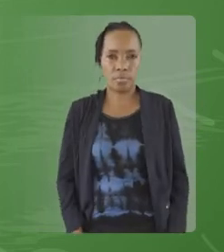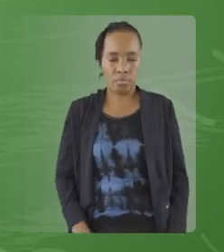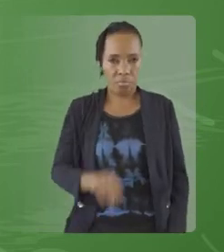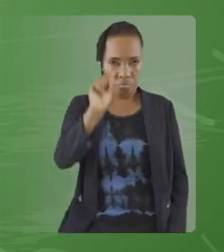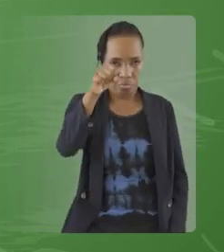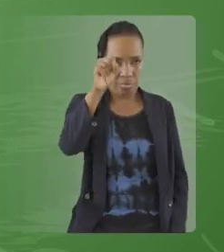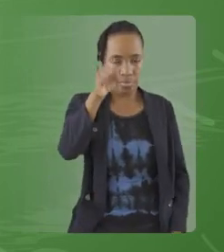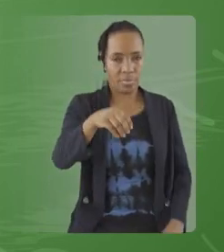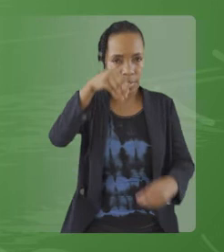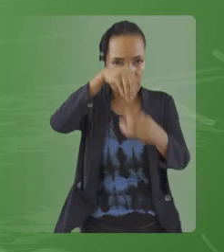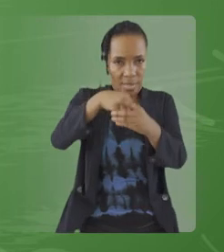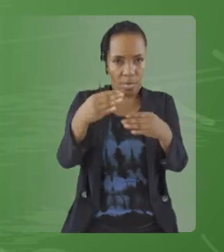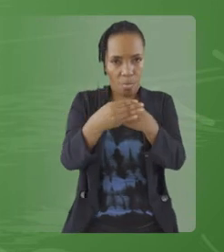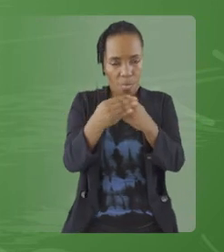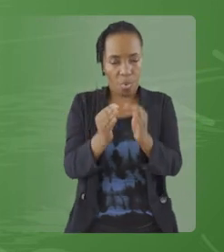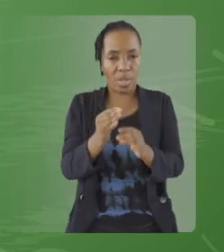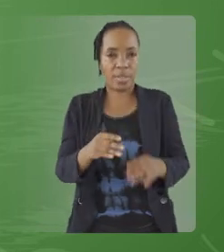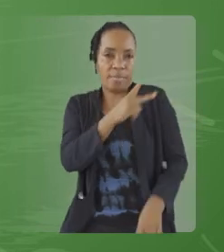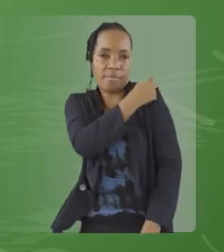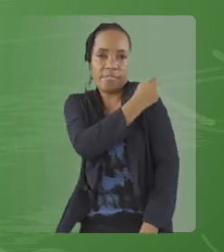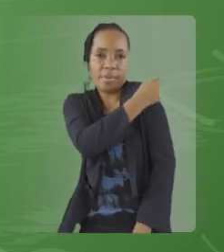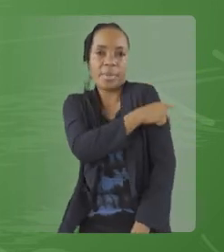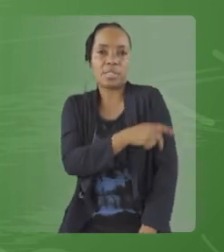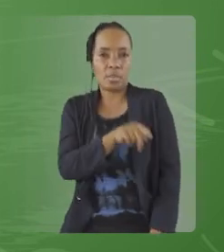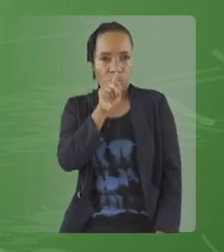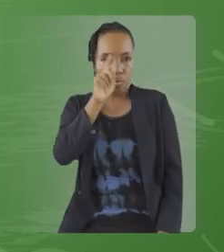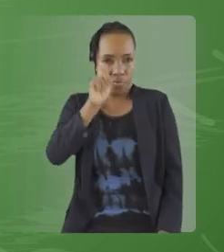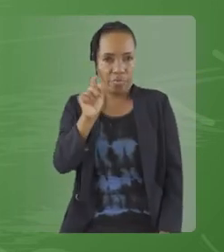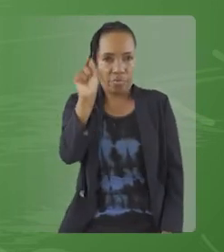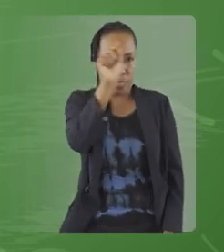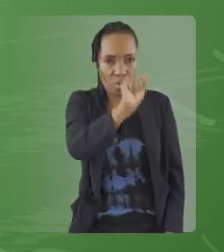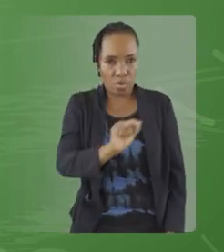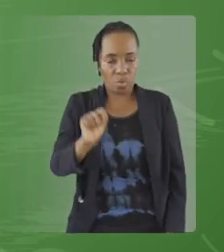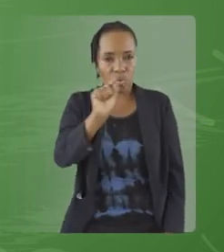la boîte pharmaceutique. Alors, on l'entoure.